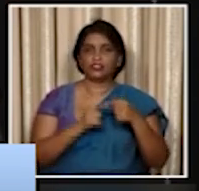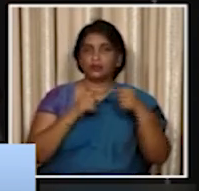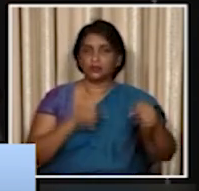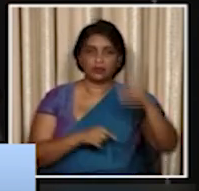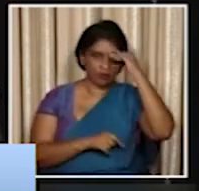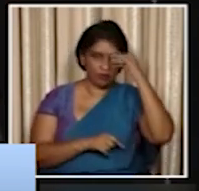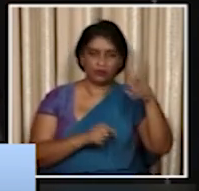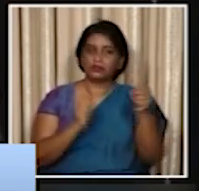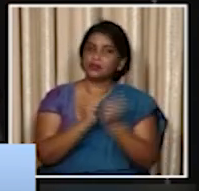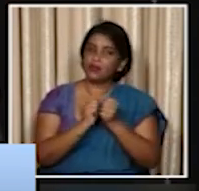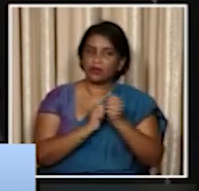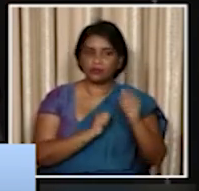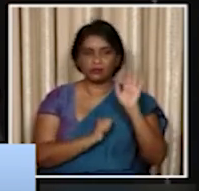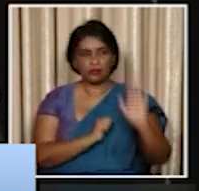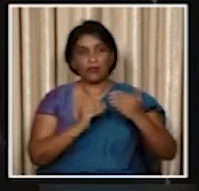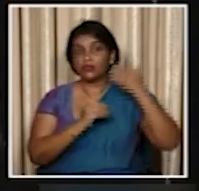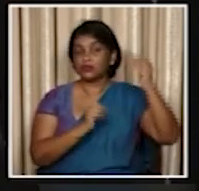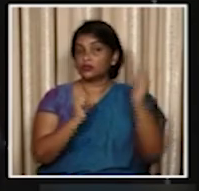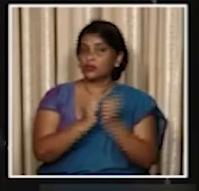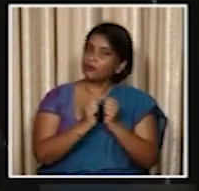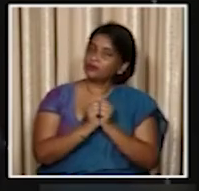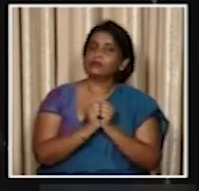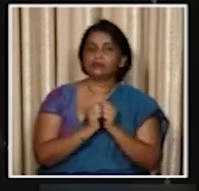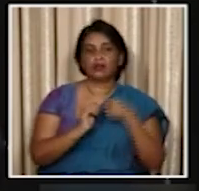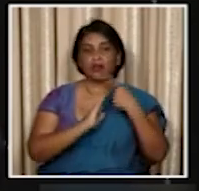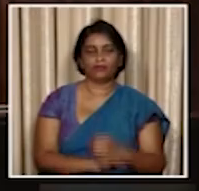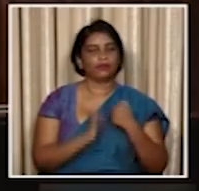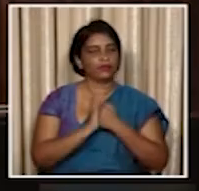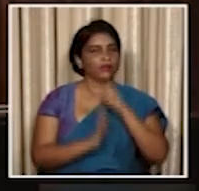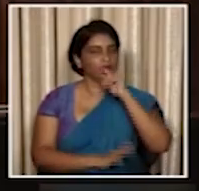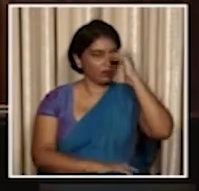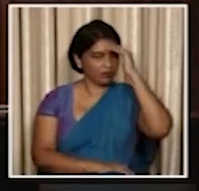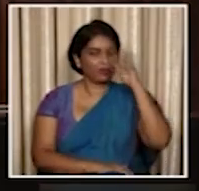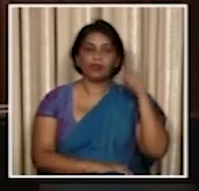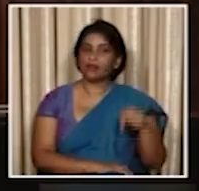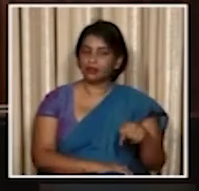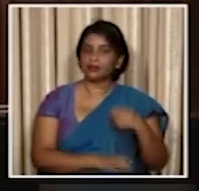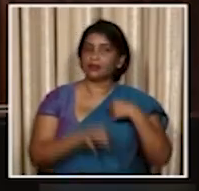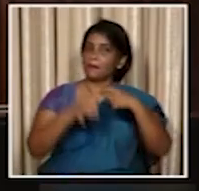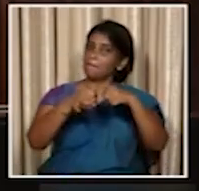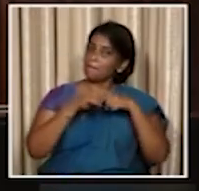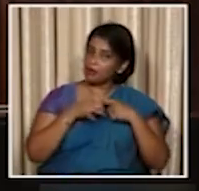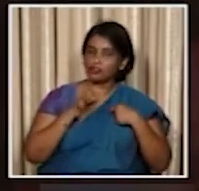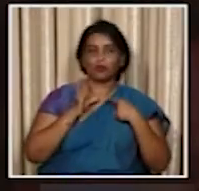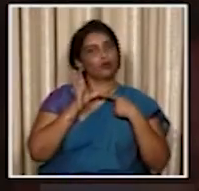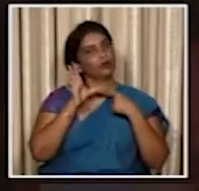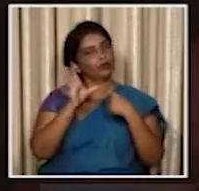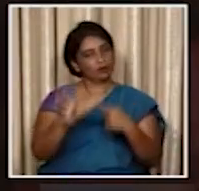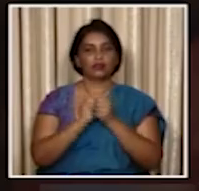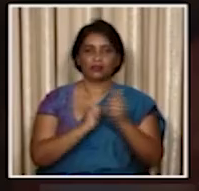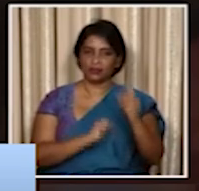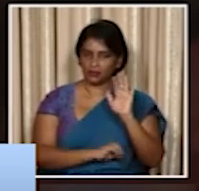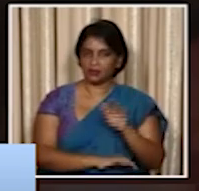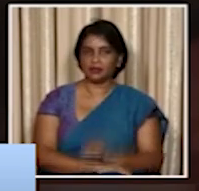නායකතුමා වැඩ කරන විදිය සහ අනාගතේ මොකද්ද කරන්න කියන එක අපි රටේ ජනතාවට කියනවා. දැන් අපෙන් ප්‍රශ්න ඇහුවම අපි උත්තර දෙන්න අපි කටයුතු